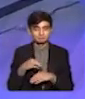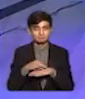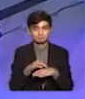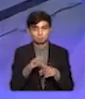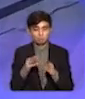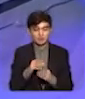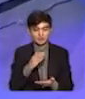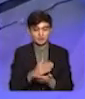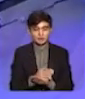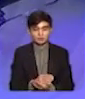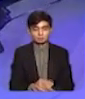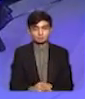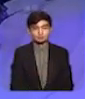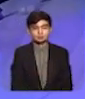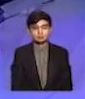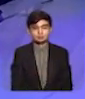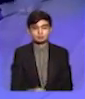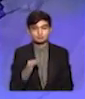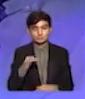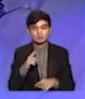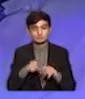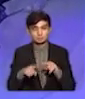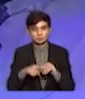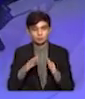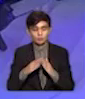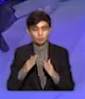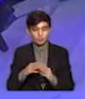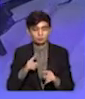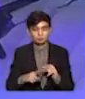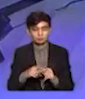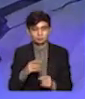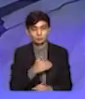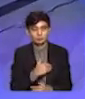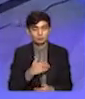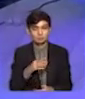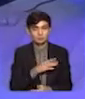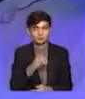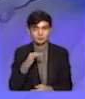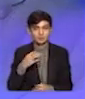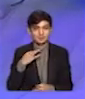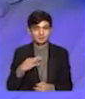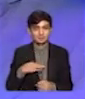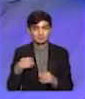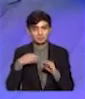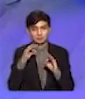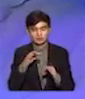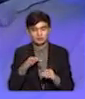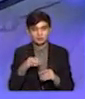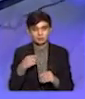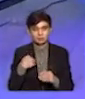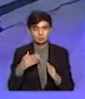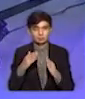баратсақ. Тез үйге оралатын жазылар, е? Иә, үйге асығып тұрады екеміз. Енді балам айтып жатырмын ғой.